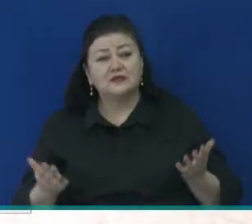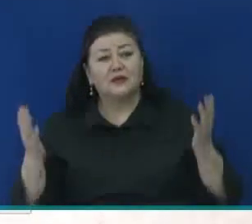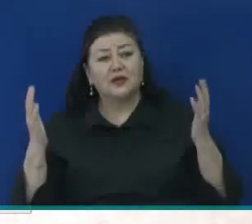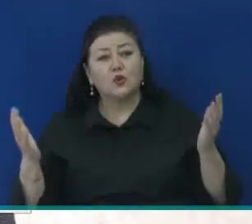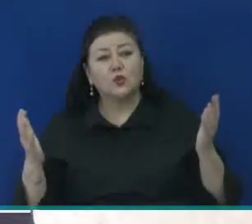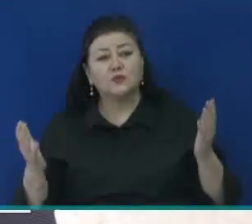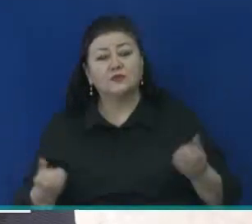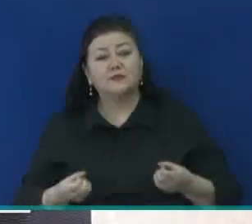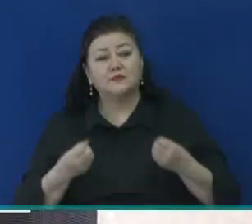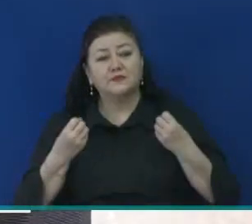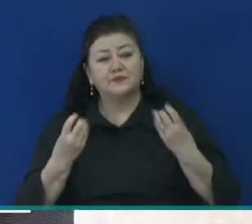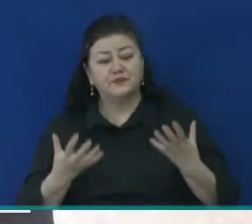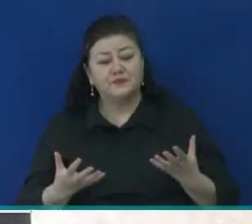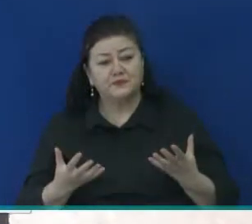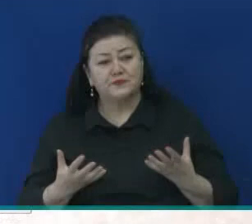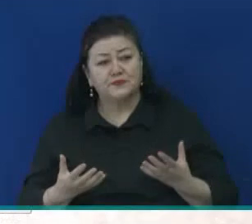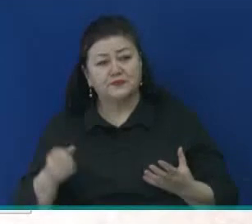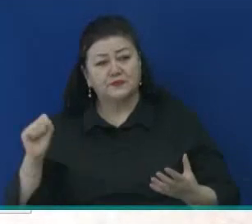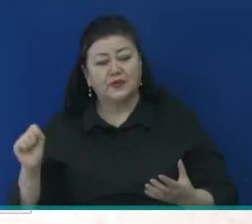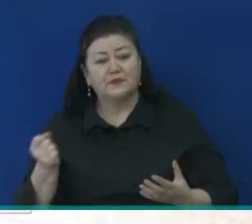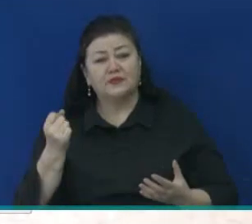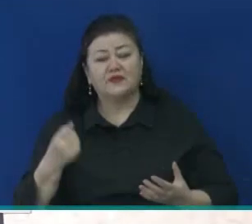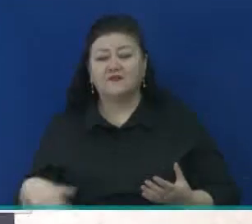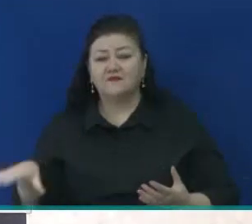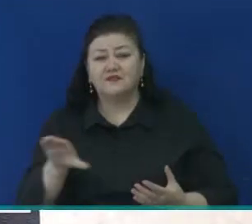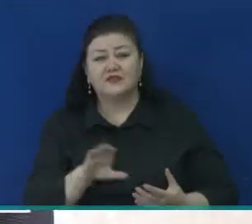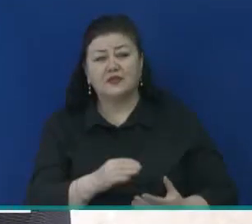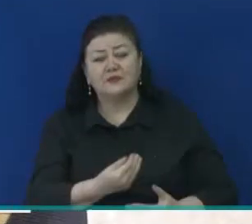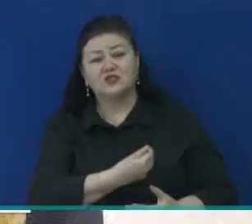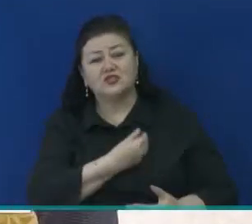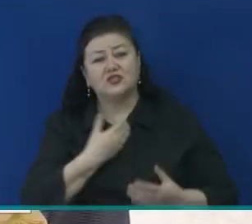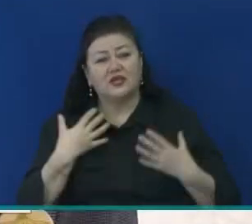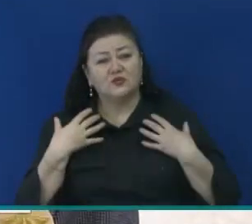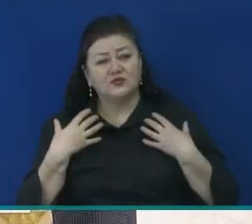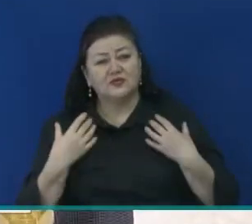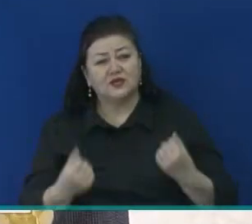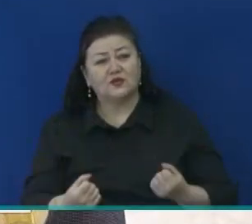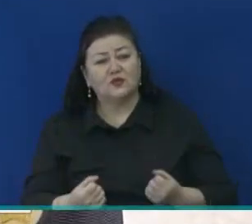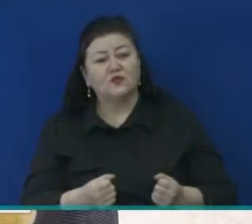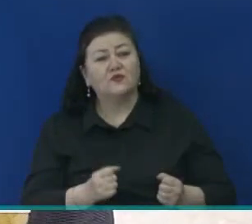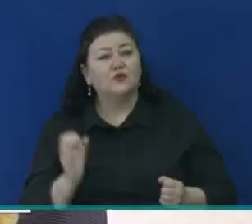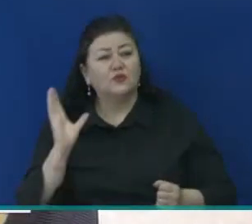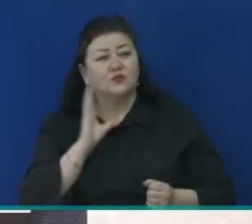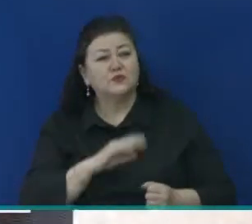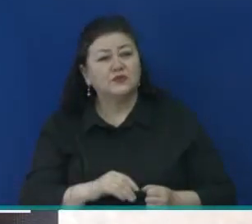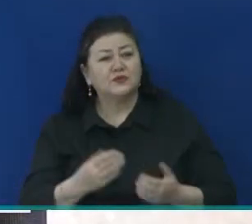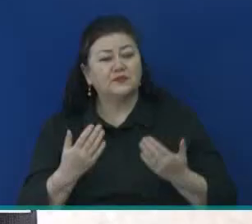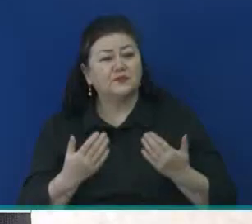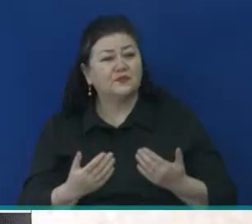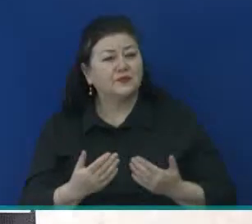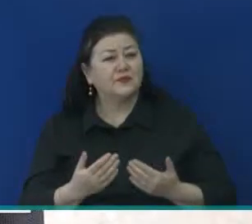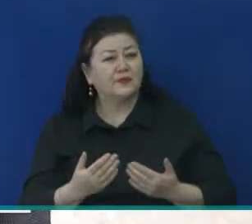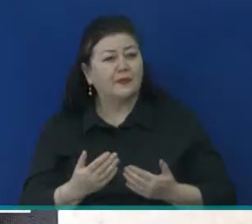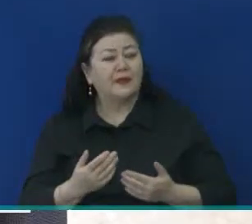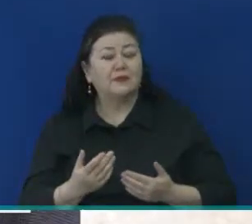праздником! Сіздерді жеңіс күнімен құттықтаймын. Баршаңызға зор денсаулық, ашық аспан, бақытты гүлденген өмір тілеймін. Біз осында тұрамыз, жартылай